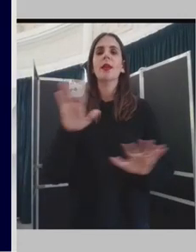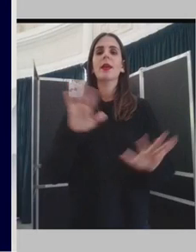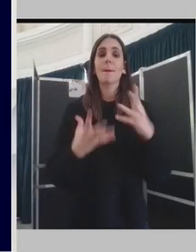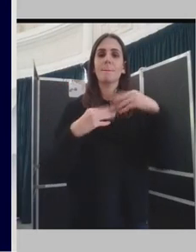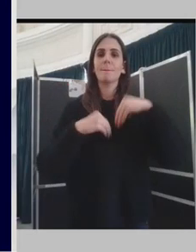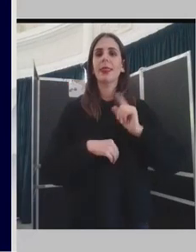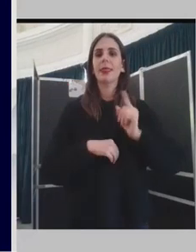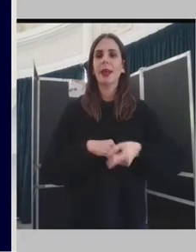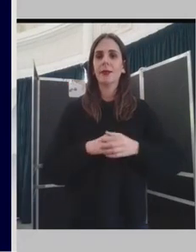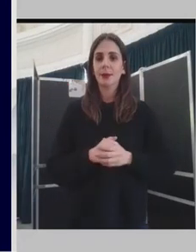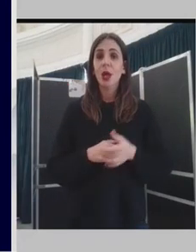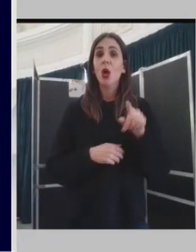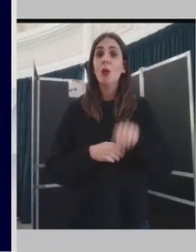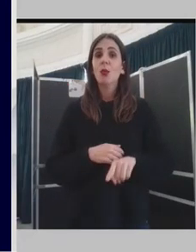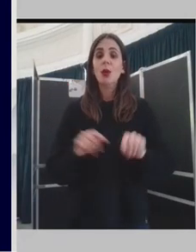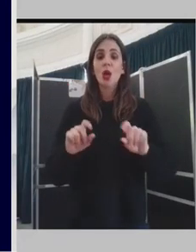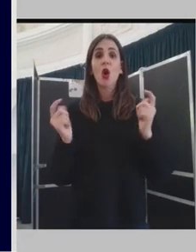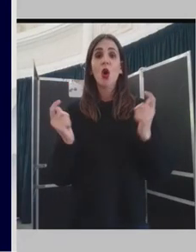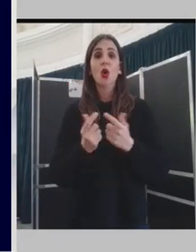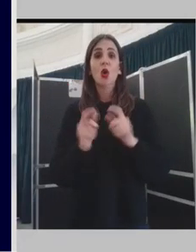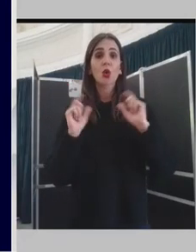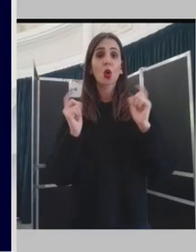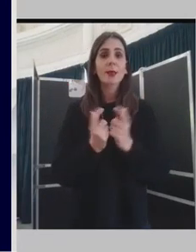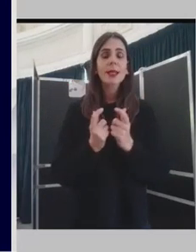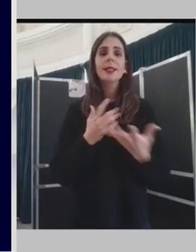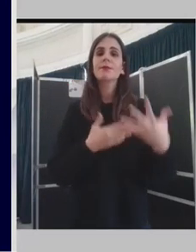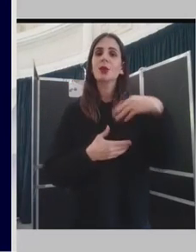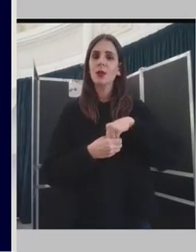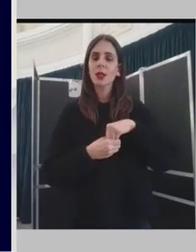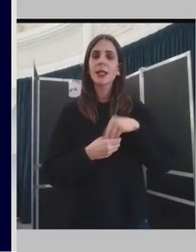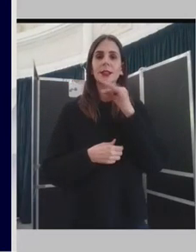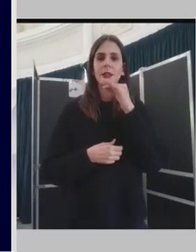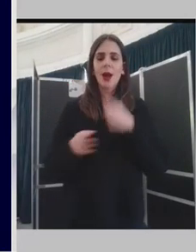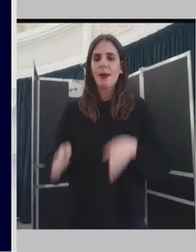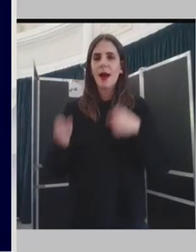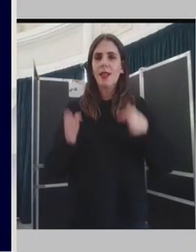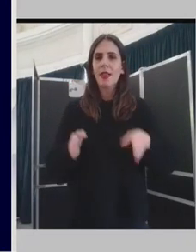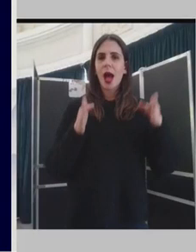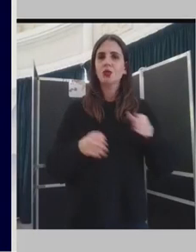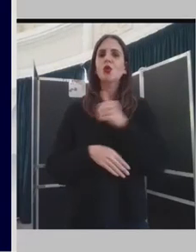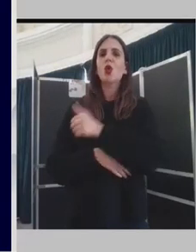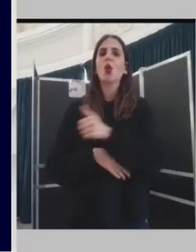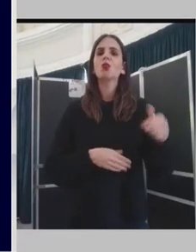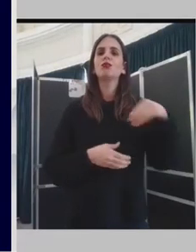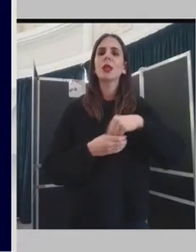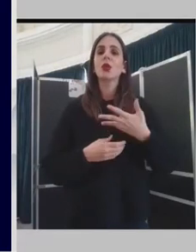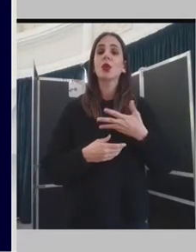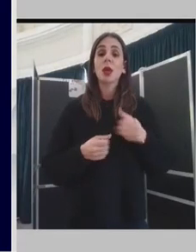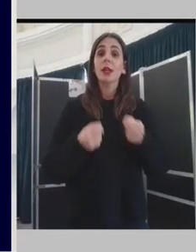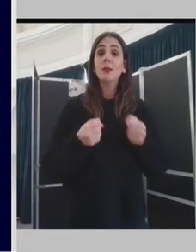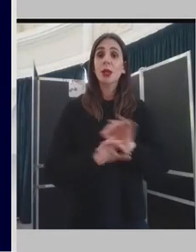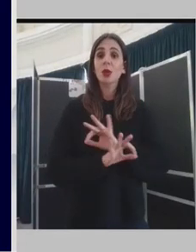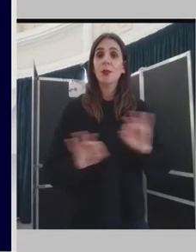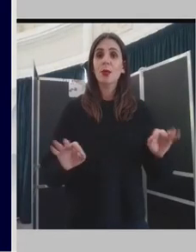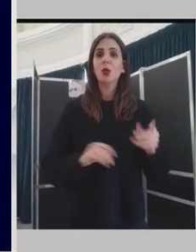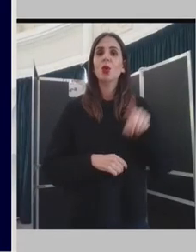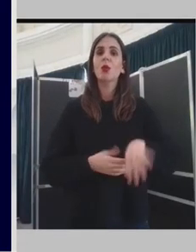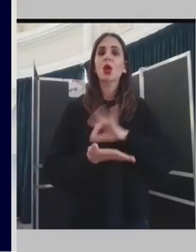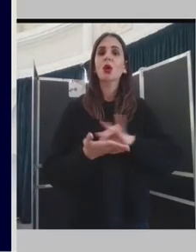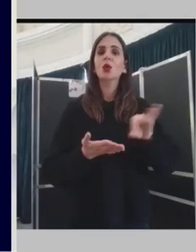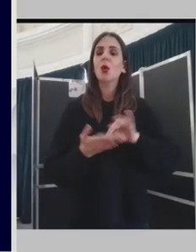oggi, che anche i condomini, ha coinvolto i condomini, in ogni condominio ci sono dei defibrillatori, parla con tutte le scuole, in tutte le